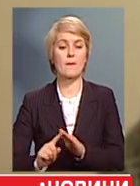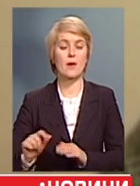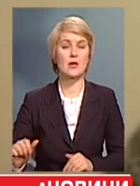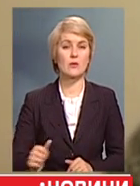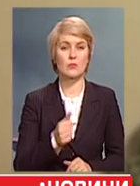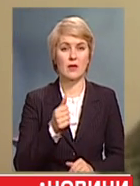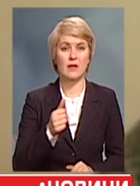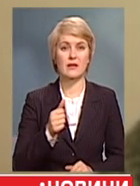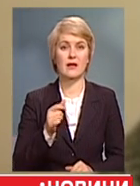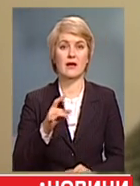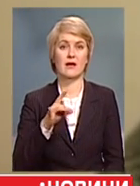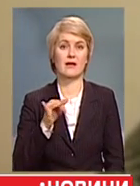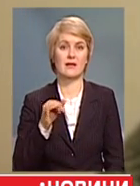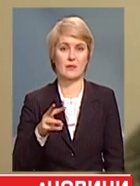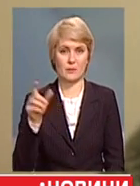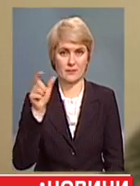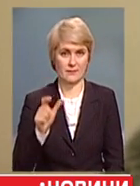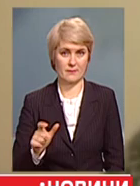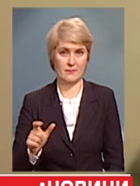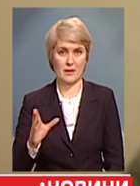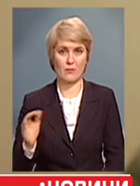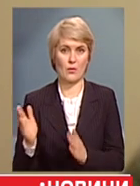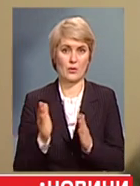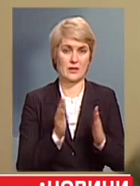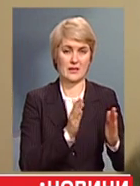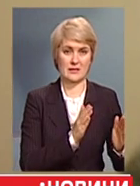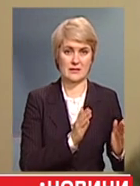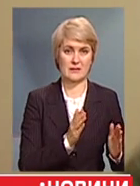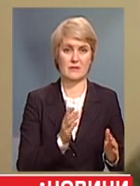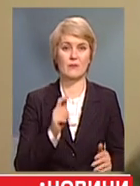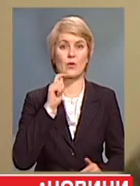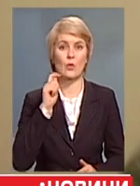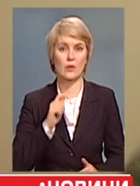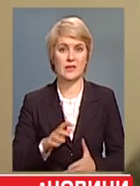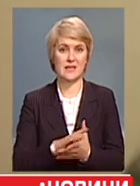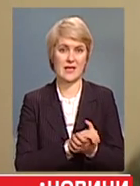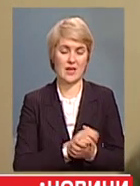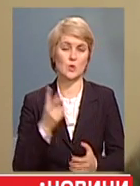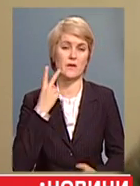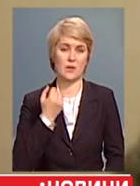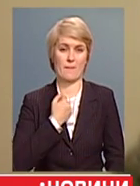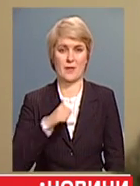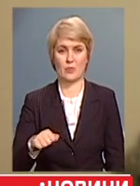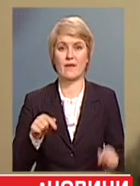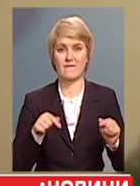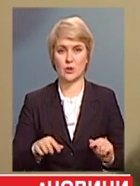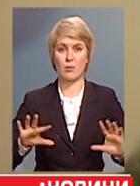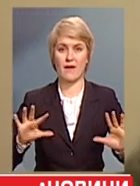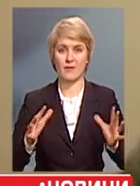тобто по часових поясах і по традиції. Тобто, коли українці є разом, ми завжди перемагали і в цьому випадку ми теж переможемо.